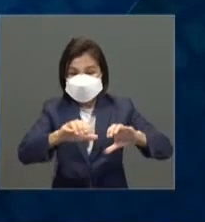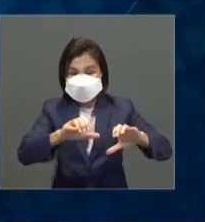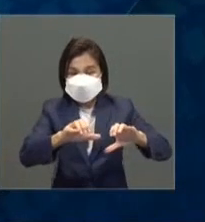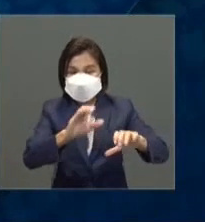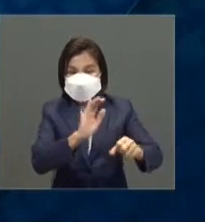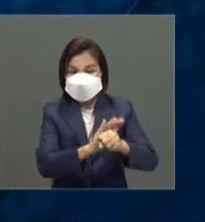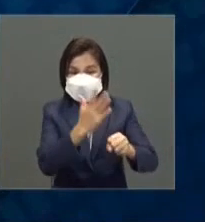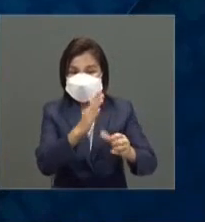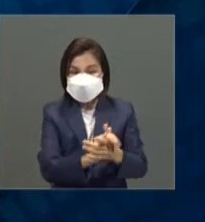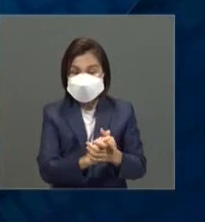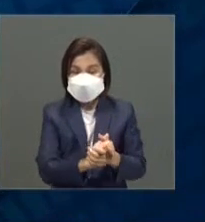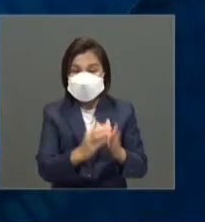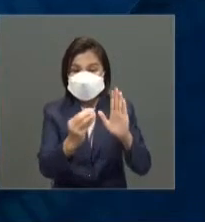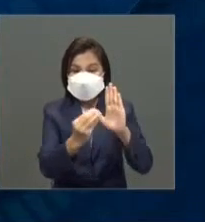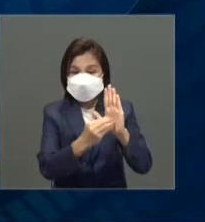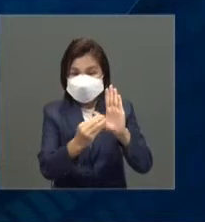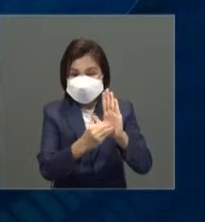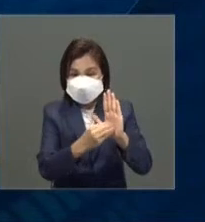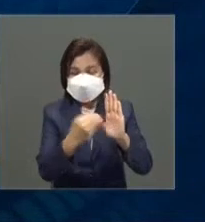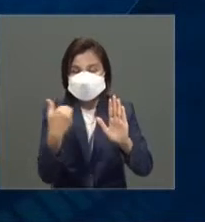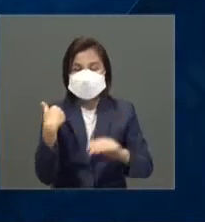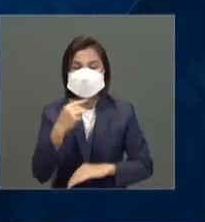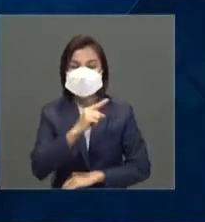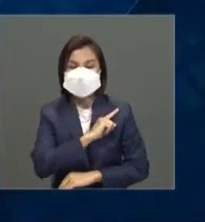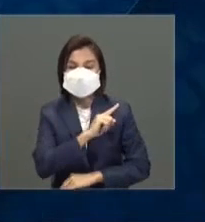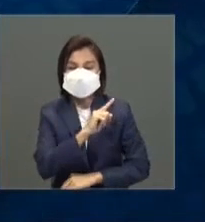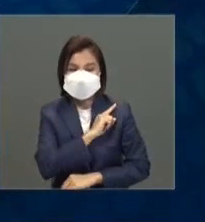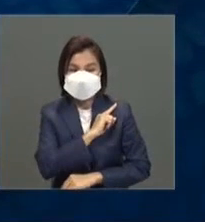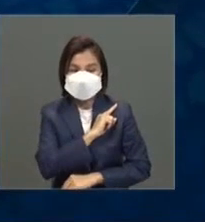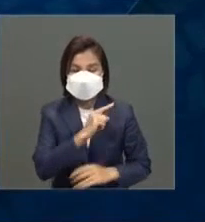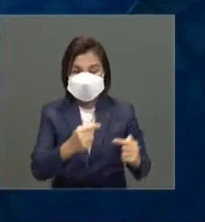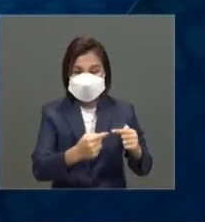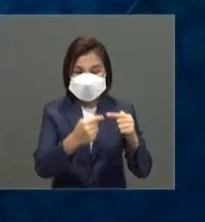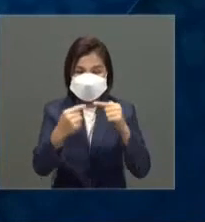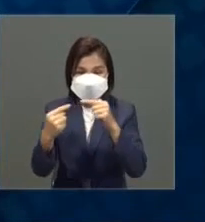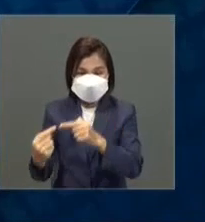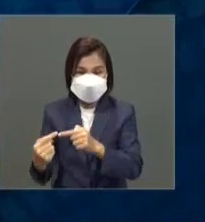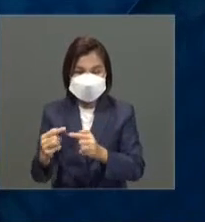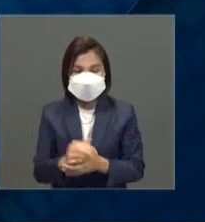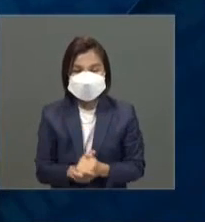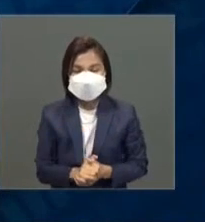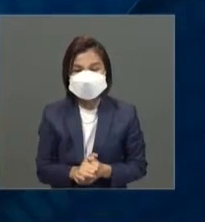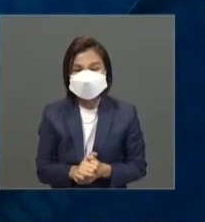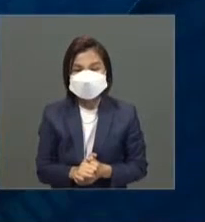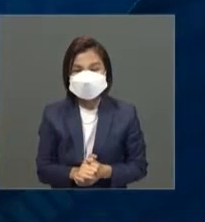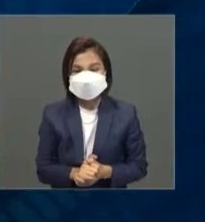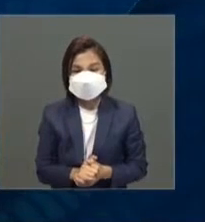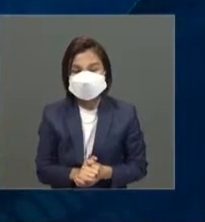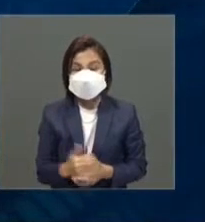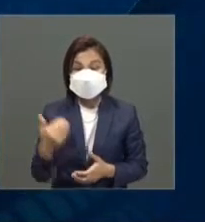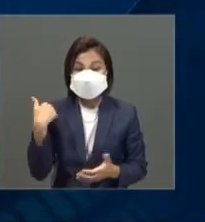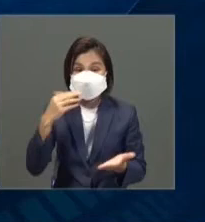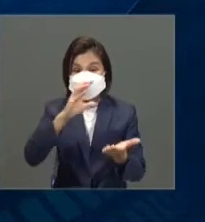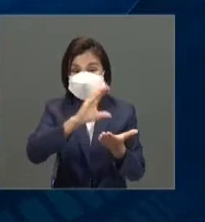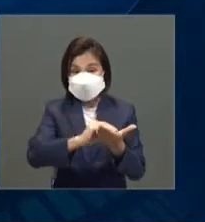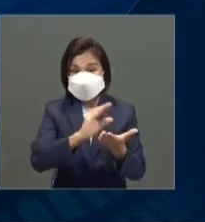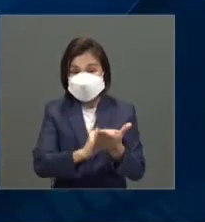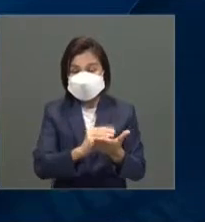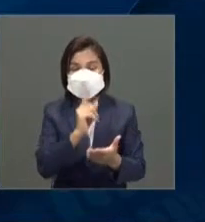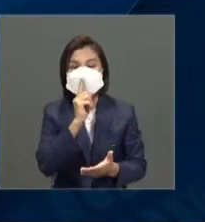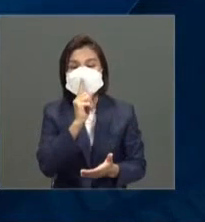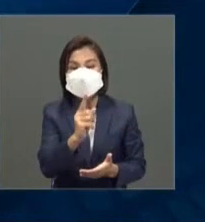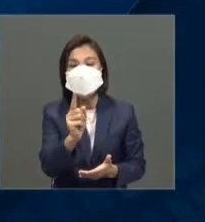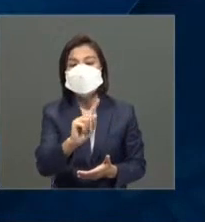มดไปนะครับกทม.ก็ยังรับหน้าที่นี้ทำหน้าที่นี้ต่อนะครับก็จะเป็นตัวเลขที่ผมพยายามที่จะมาบอก